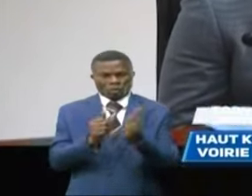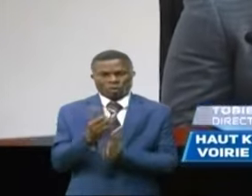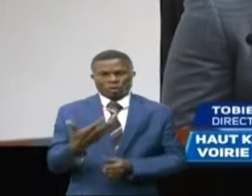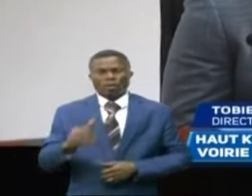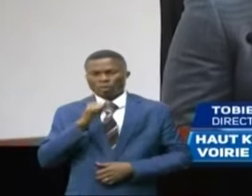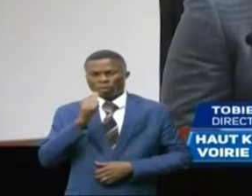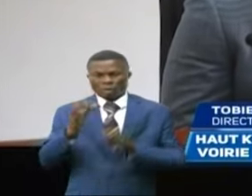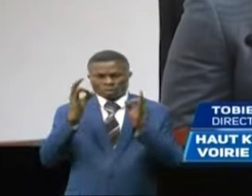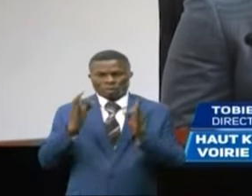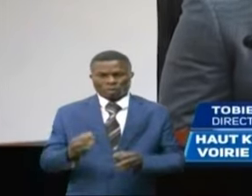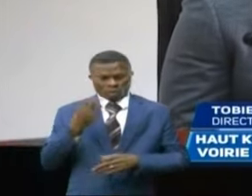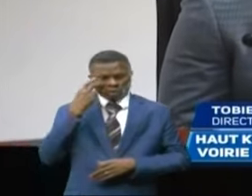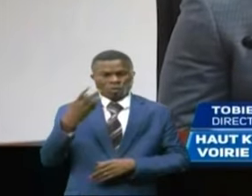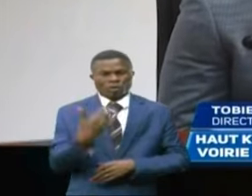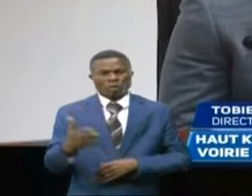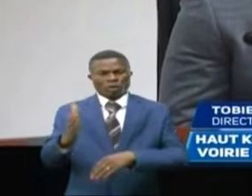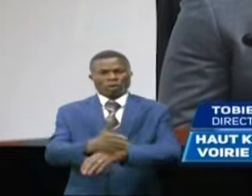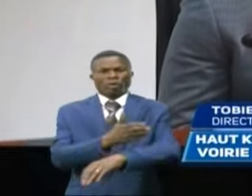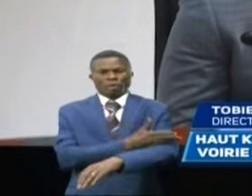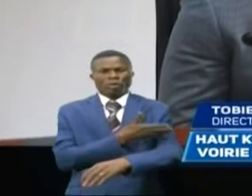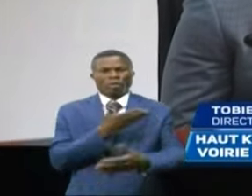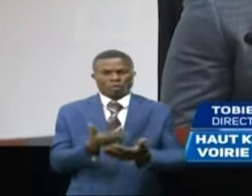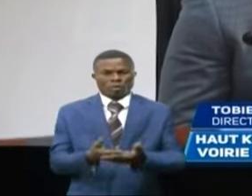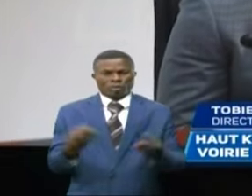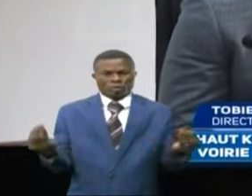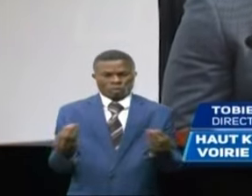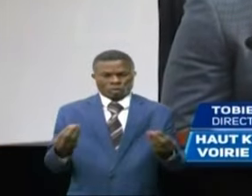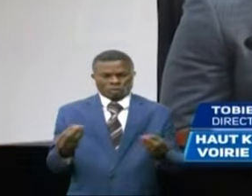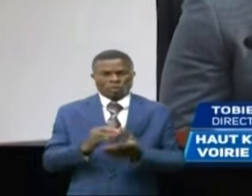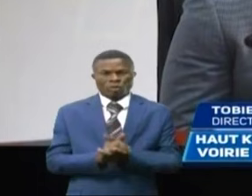voir les choses évoluer, afin que